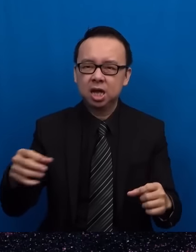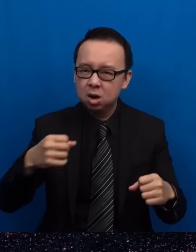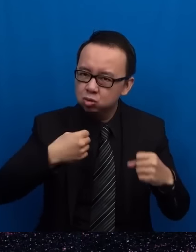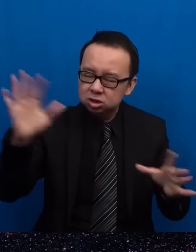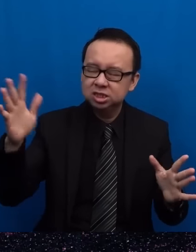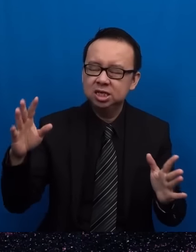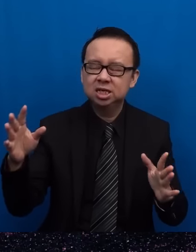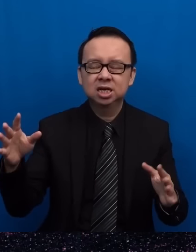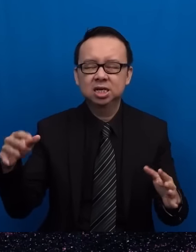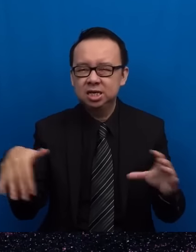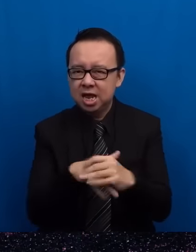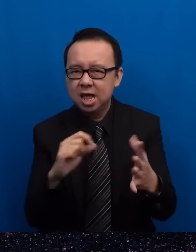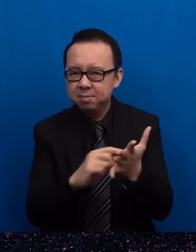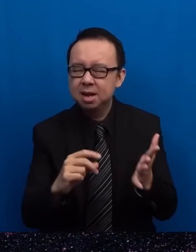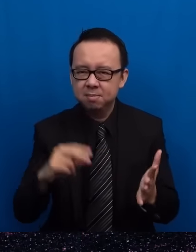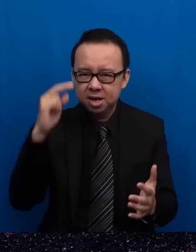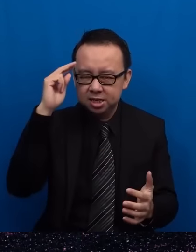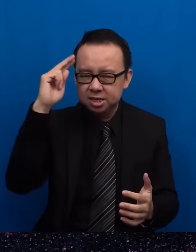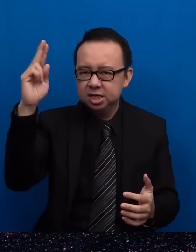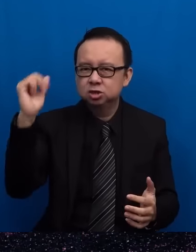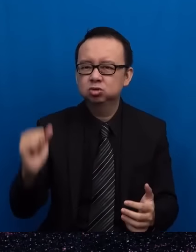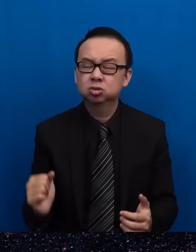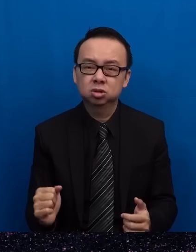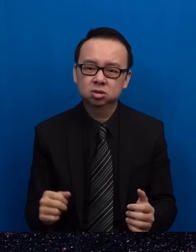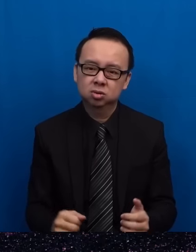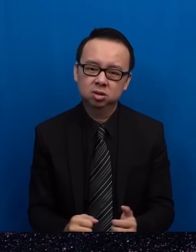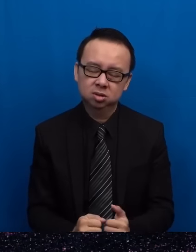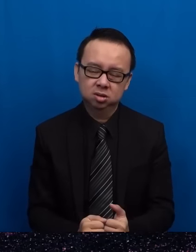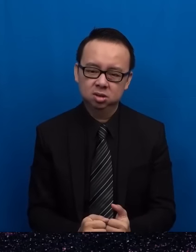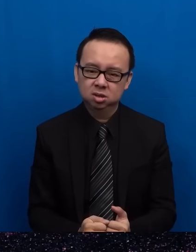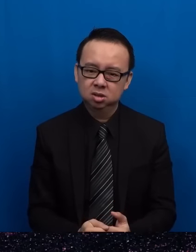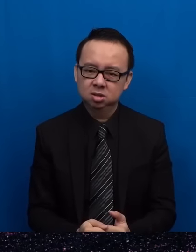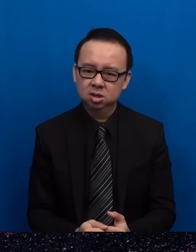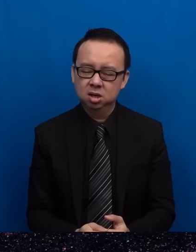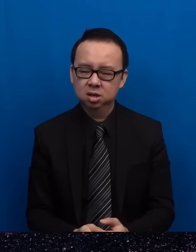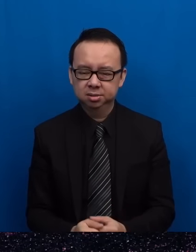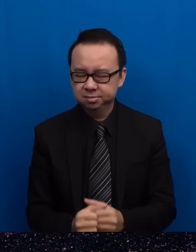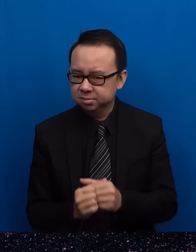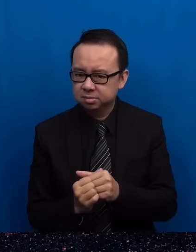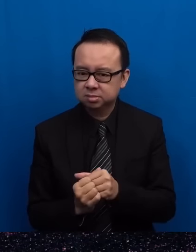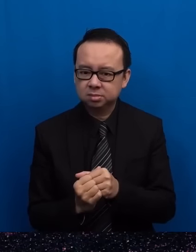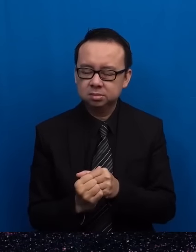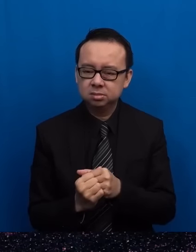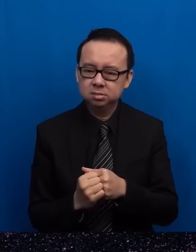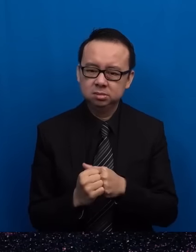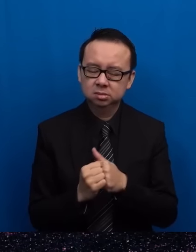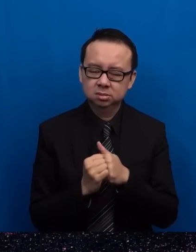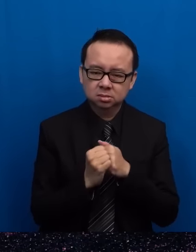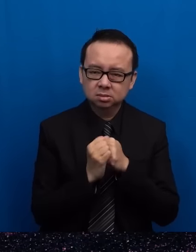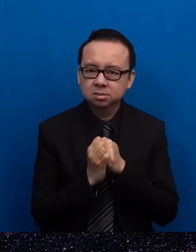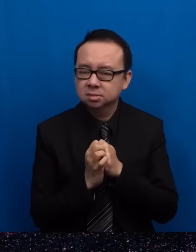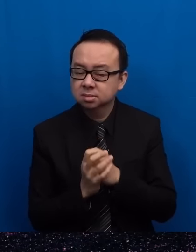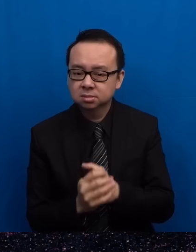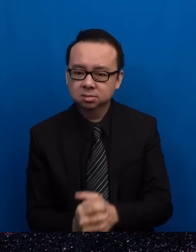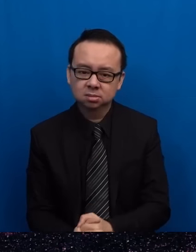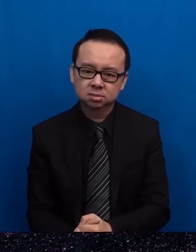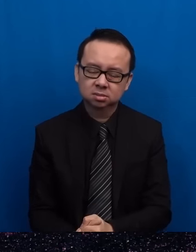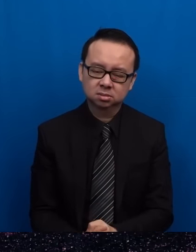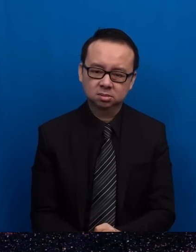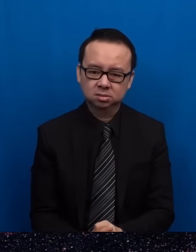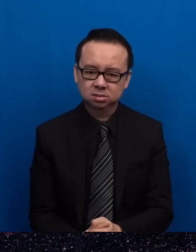kepala hingga bawah kaki menjadi milik Kristus di dalam nama Yesus Kristus. Haleluya, haleluya. Orama kaya shanenana ya nana